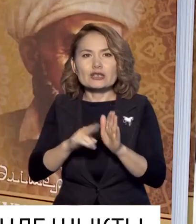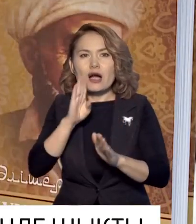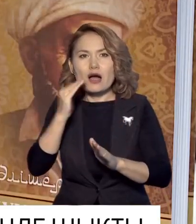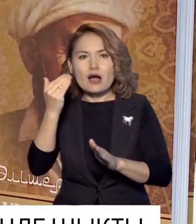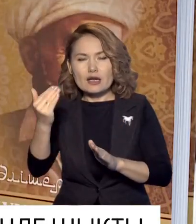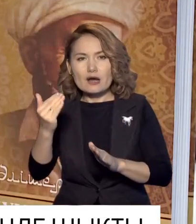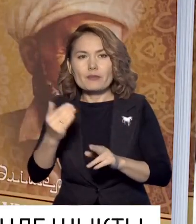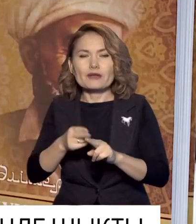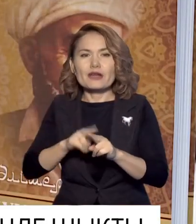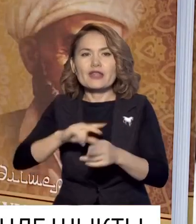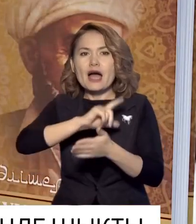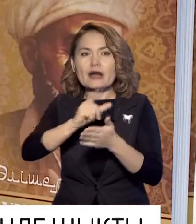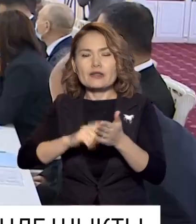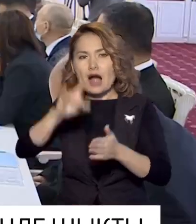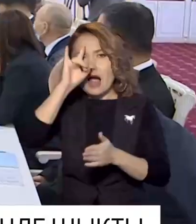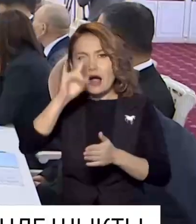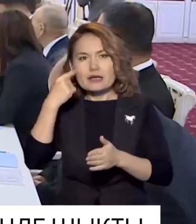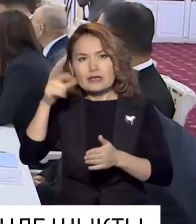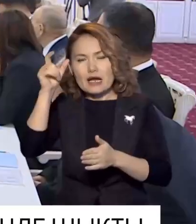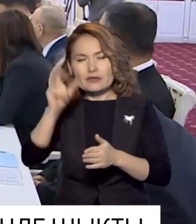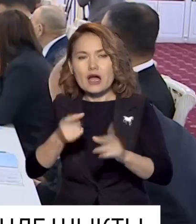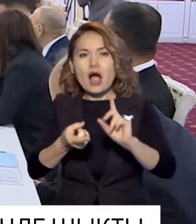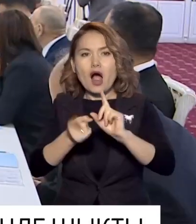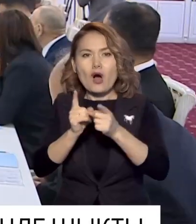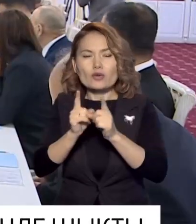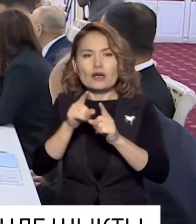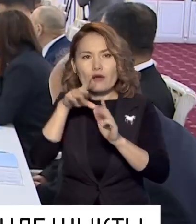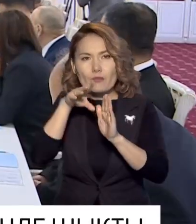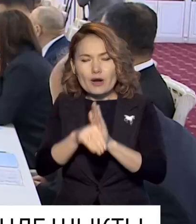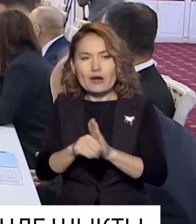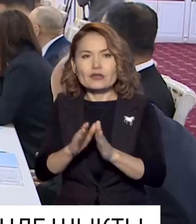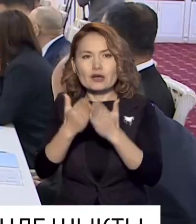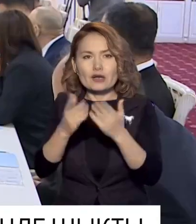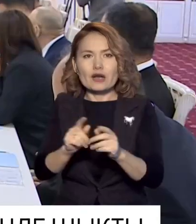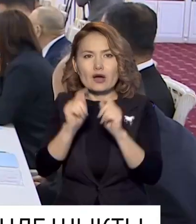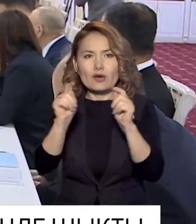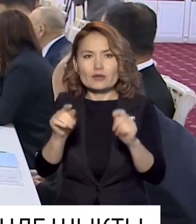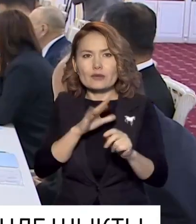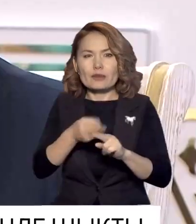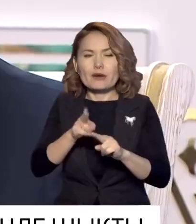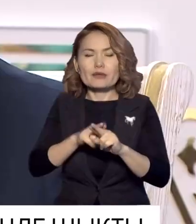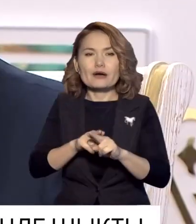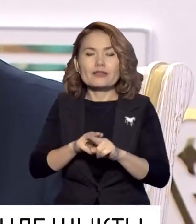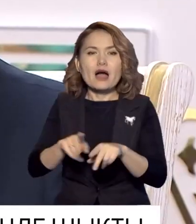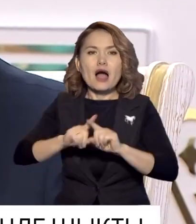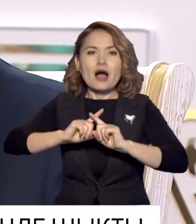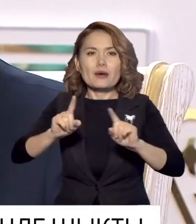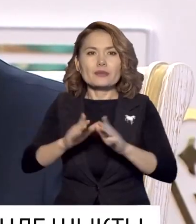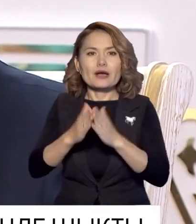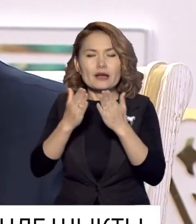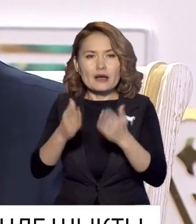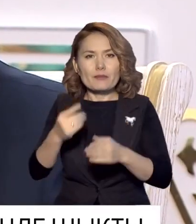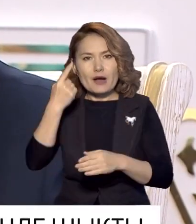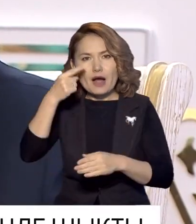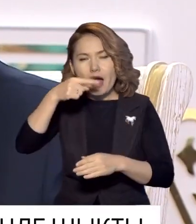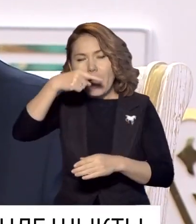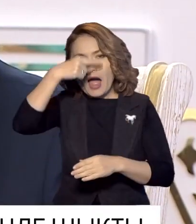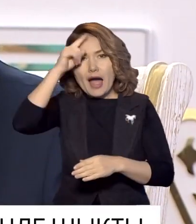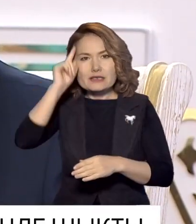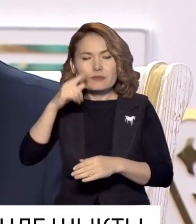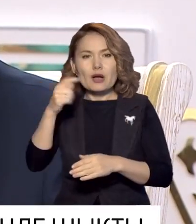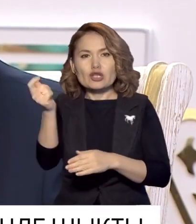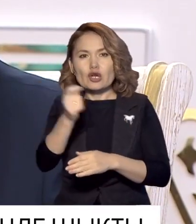«Ләйлі Мәжнүн» дастандары қазақ ақындарының аудармалары арқылы толық нұсқада жарияланды. Бірегей басылымға танымал әзірбайжандық